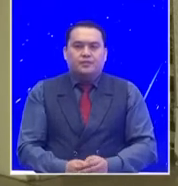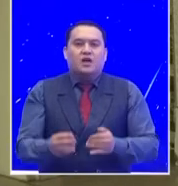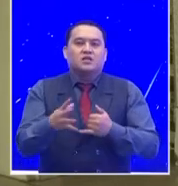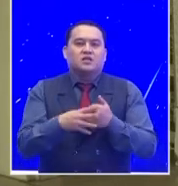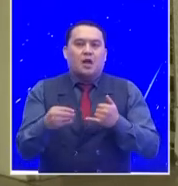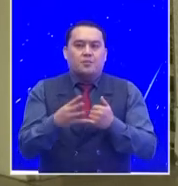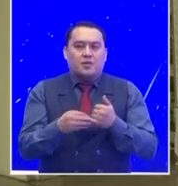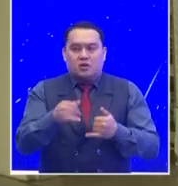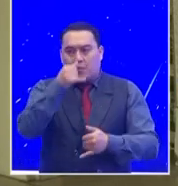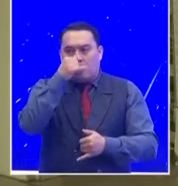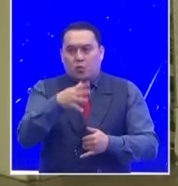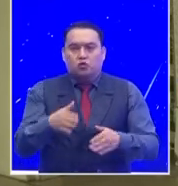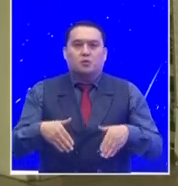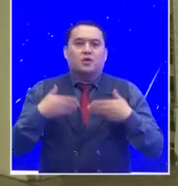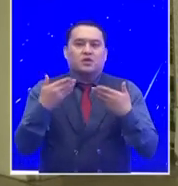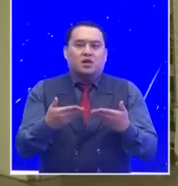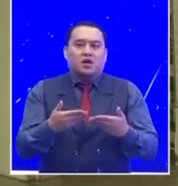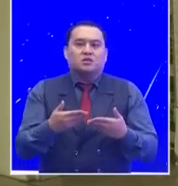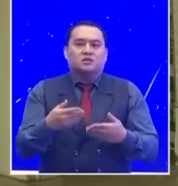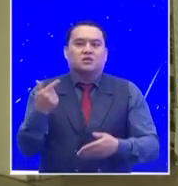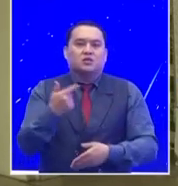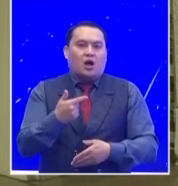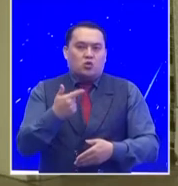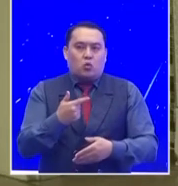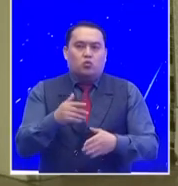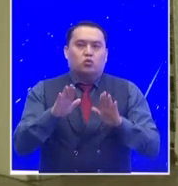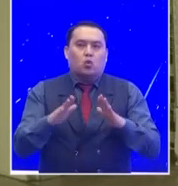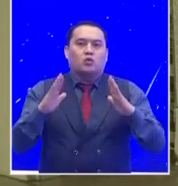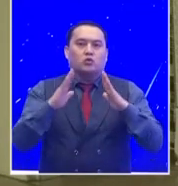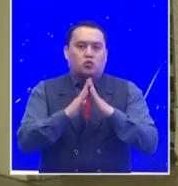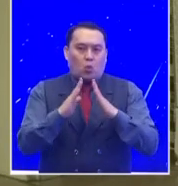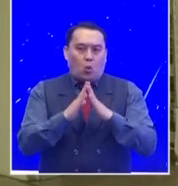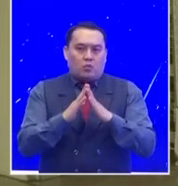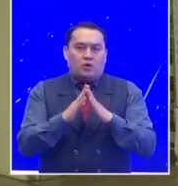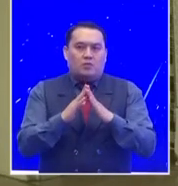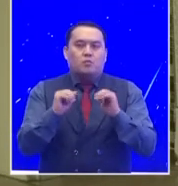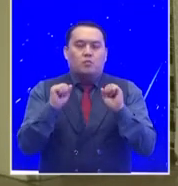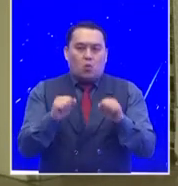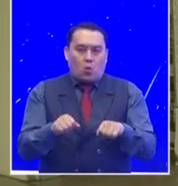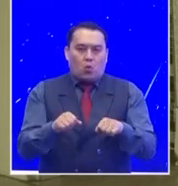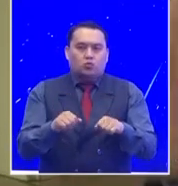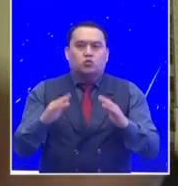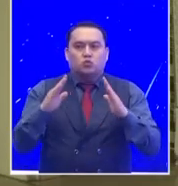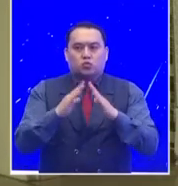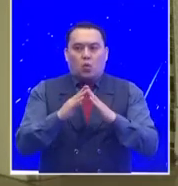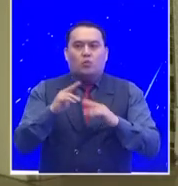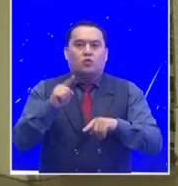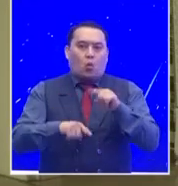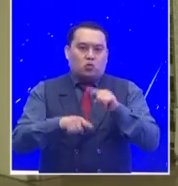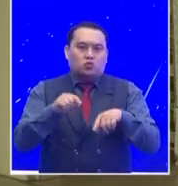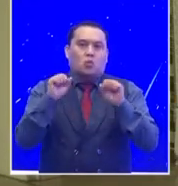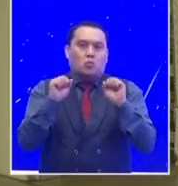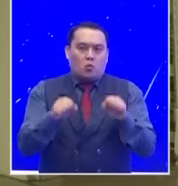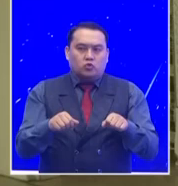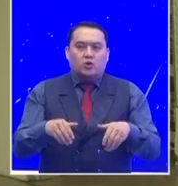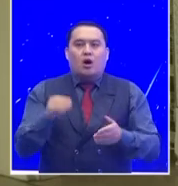Земельный участок не может быть предметом залога. Нужна только недвижимость. В качестве залога годится и недвижимость родственников. Если она